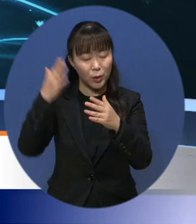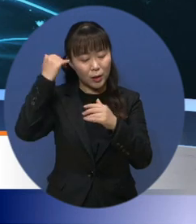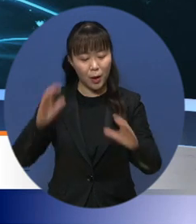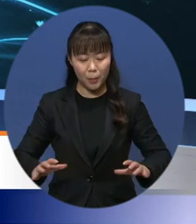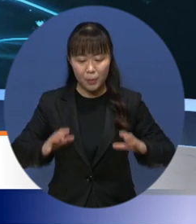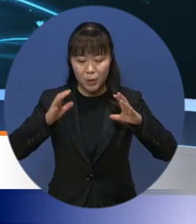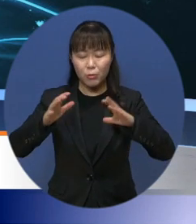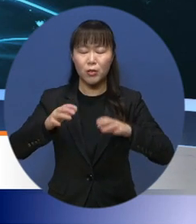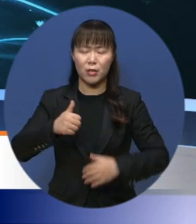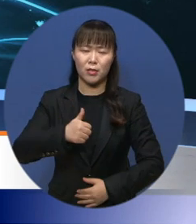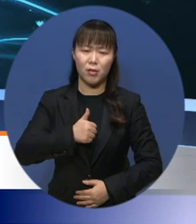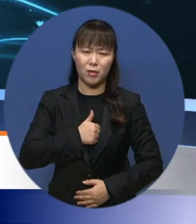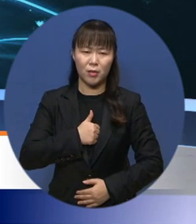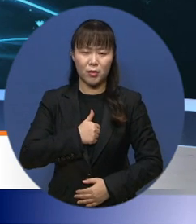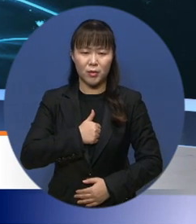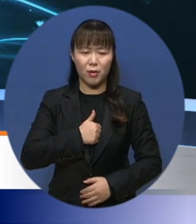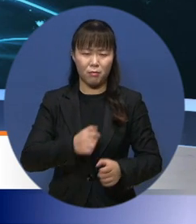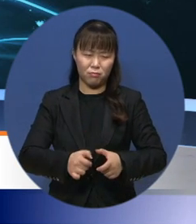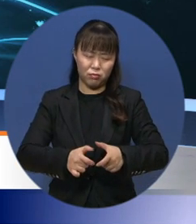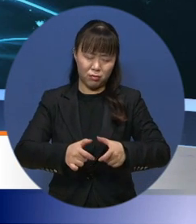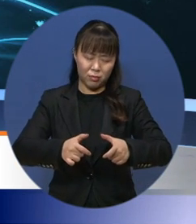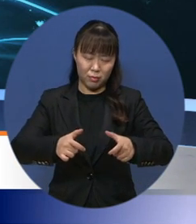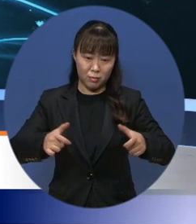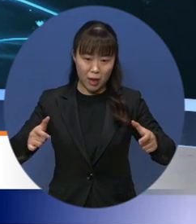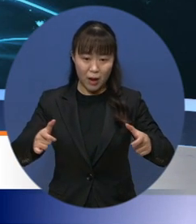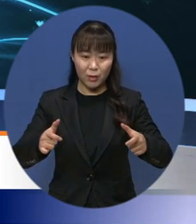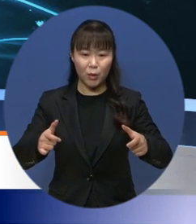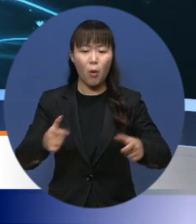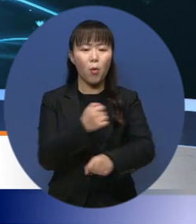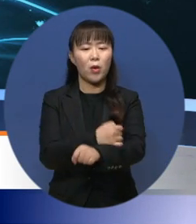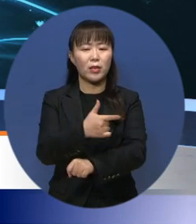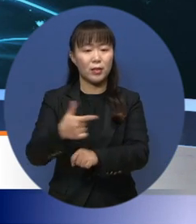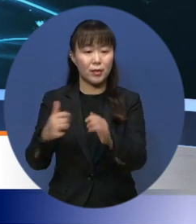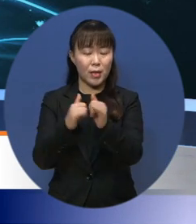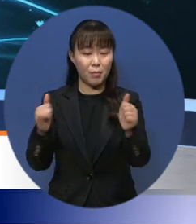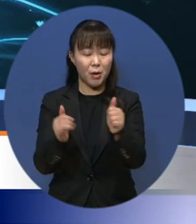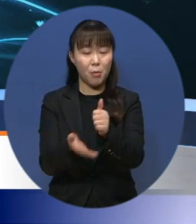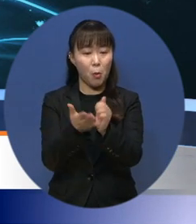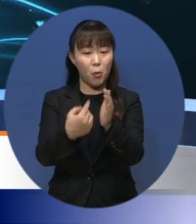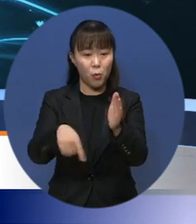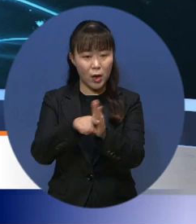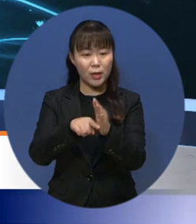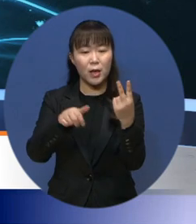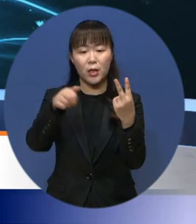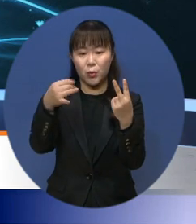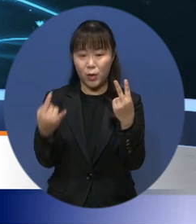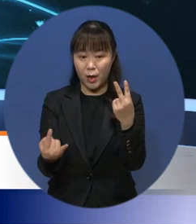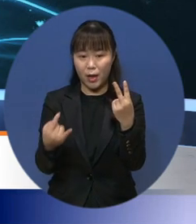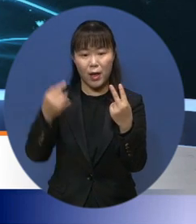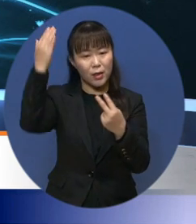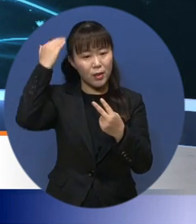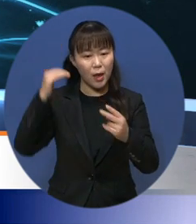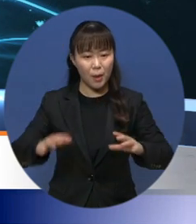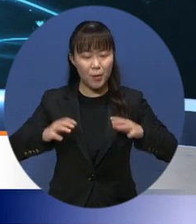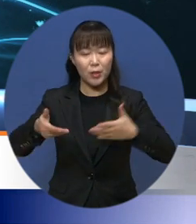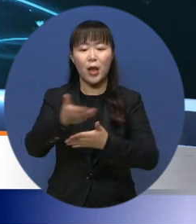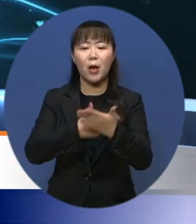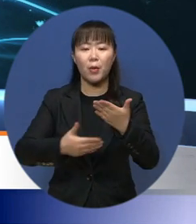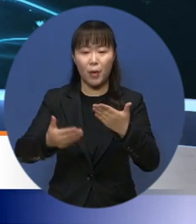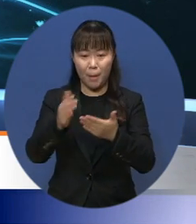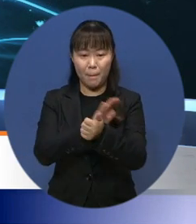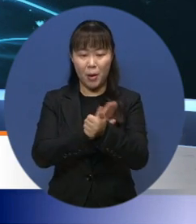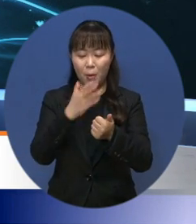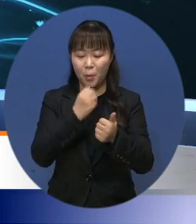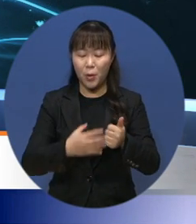대한민국 정체성을 확립하는 데 기여한 이들을 격려하기 위한 제2회 대한민국 나눔과 배려 복지대상 시상식이